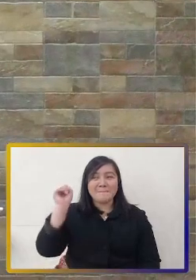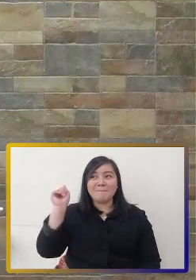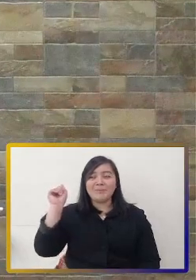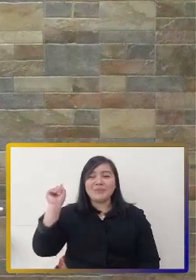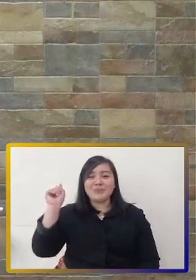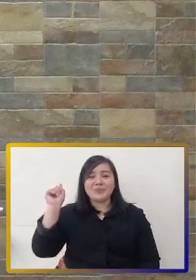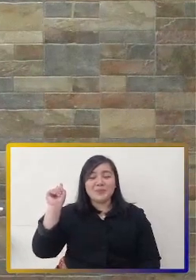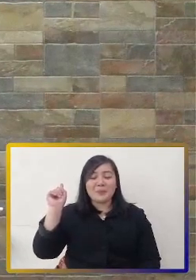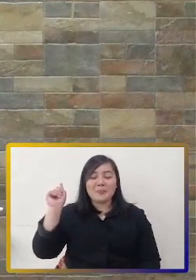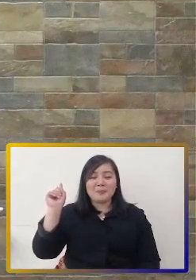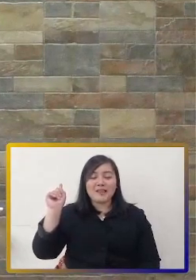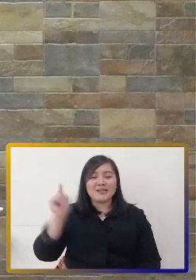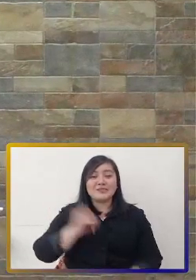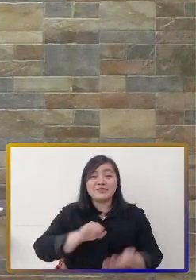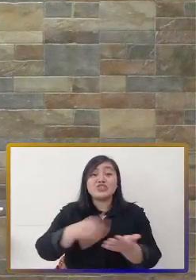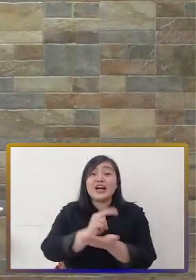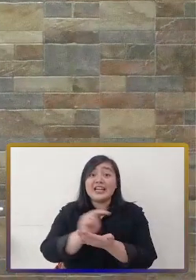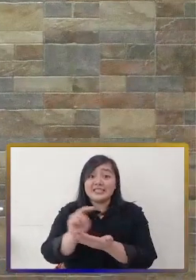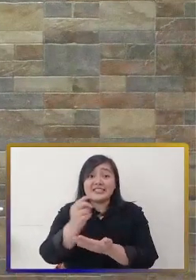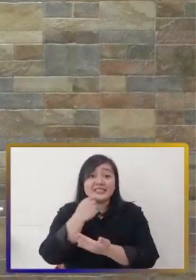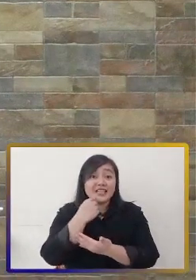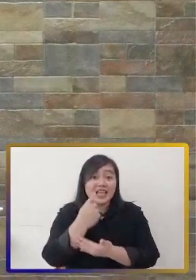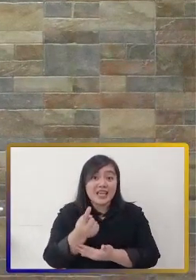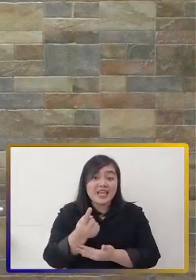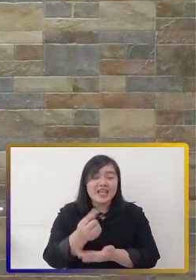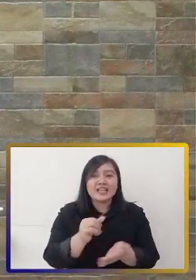not worthy. You see?